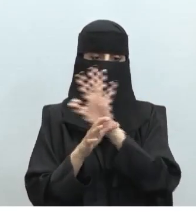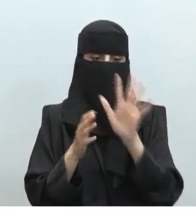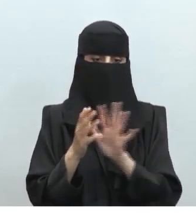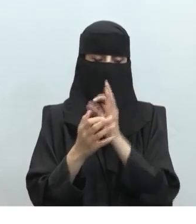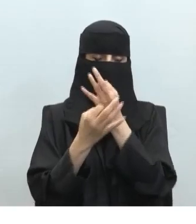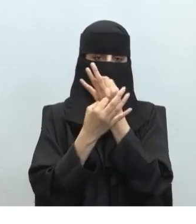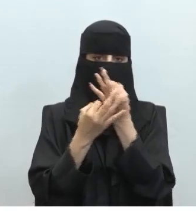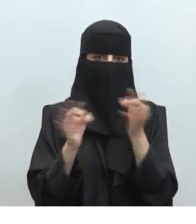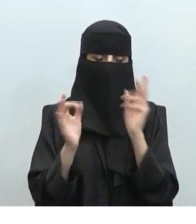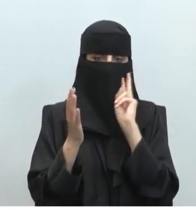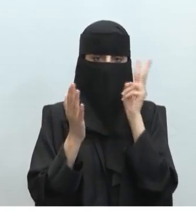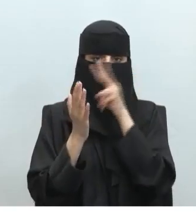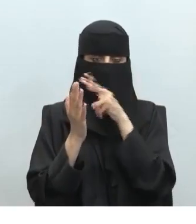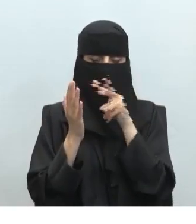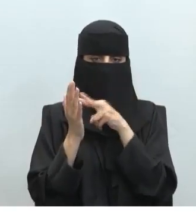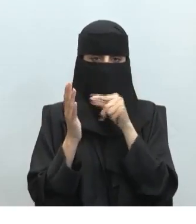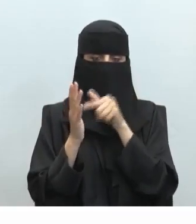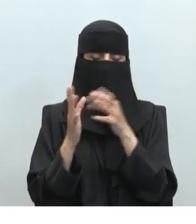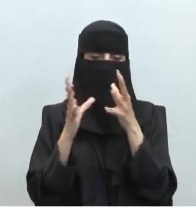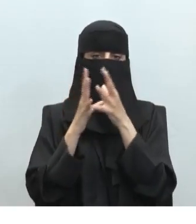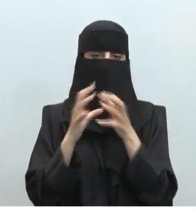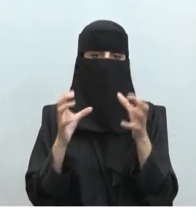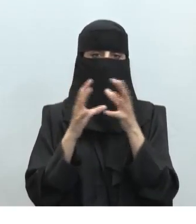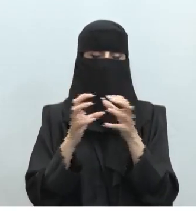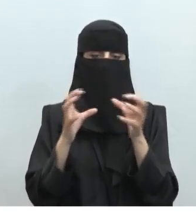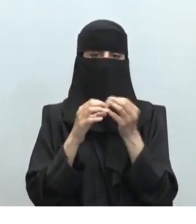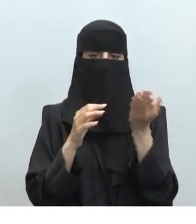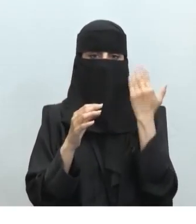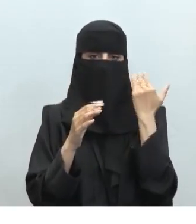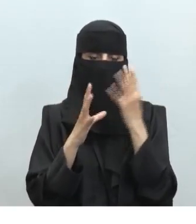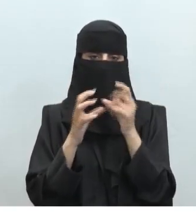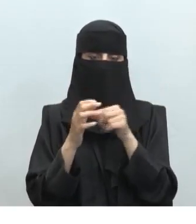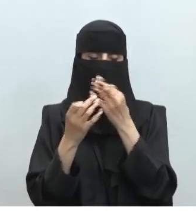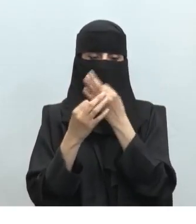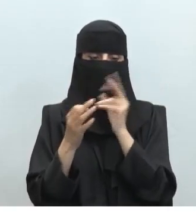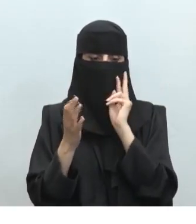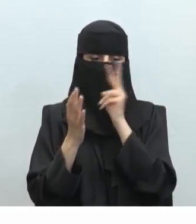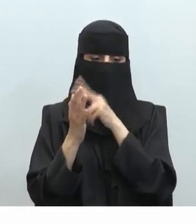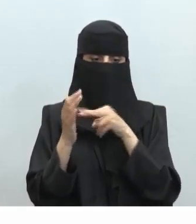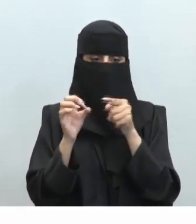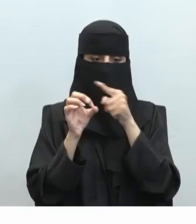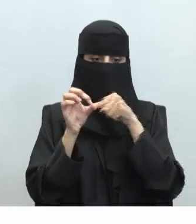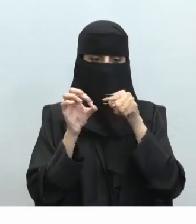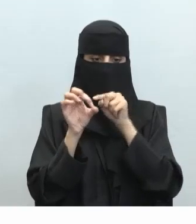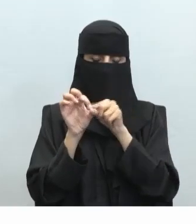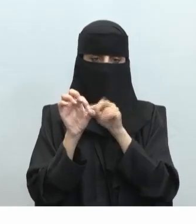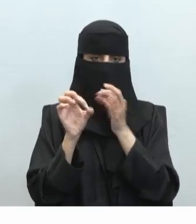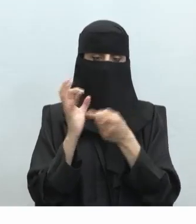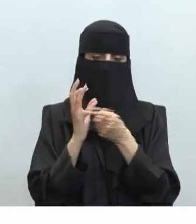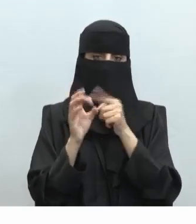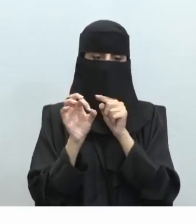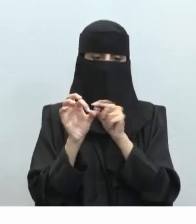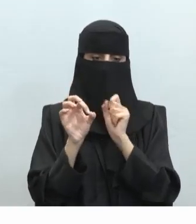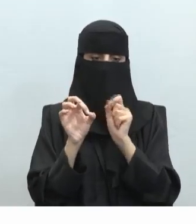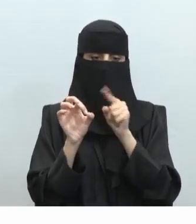لنا ما ذكرناه في عمليه ترجمه وصناعه البروتين هذه النواه